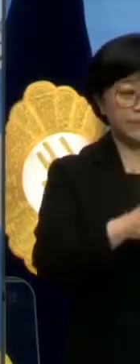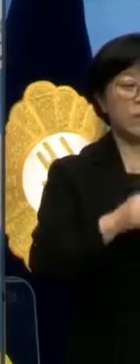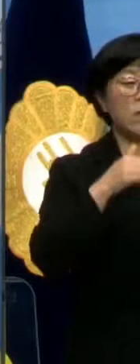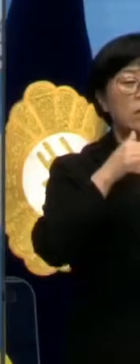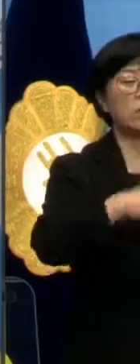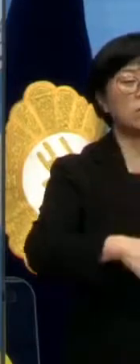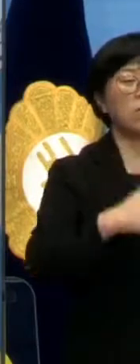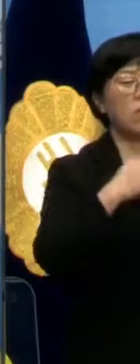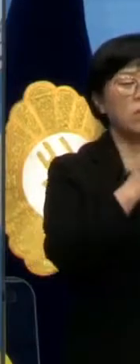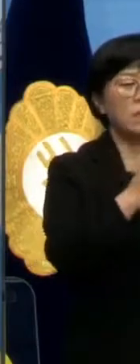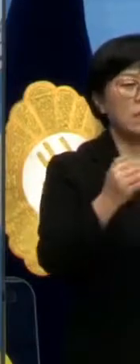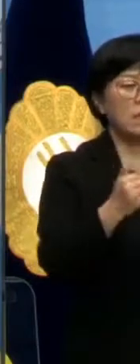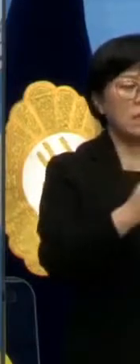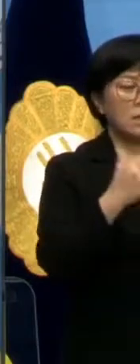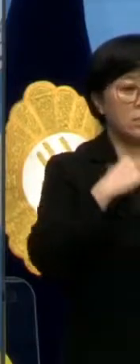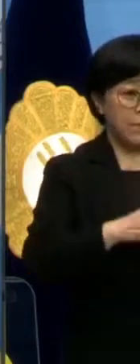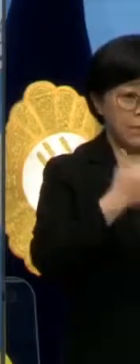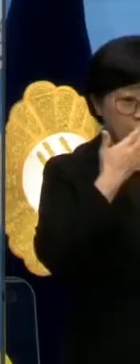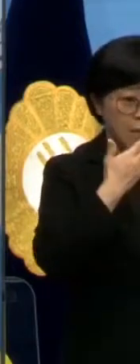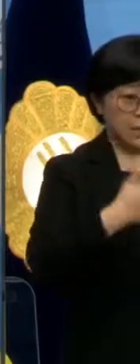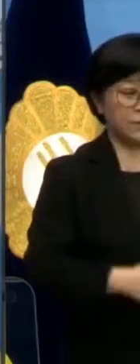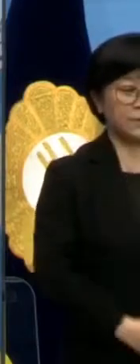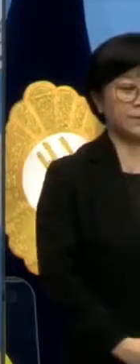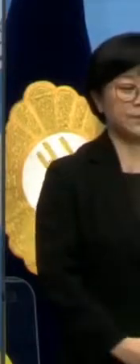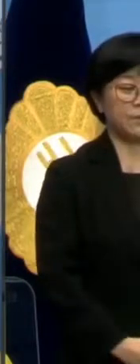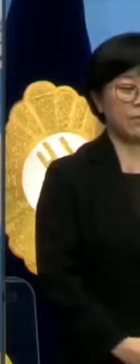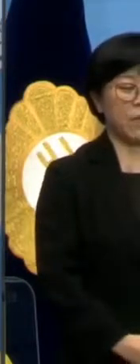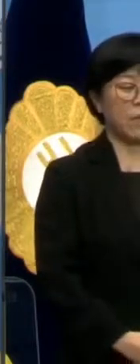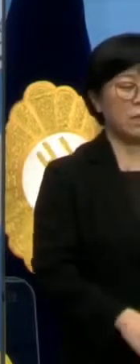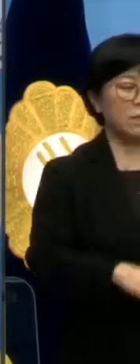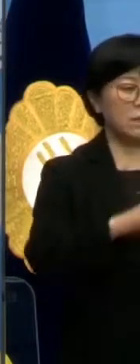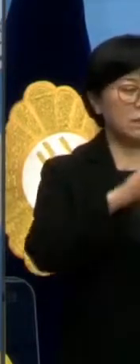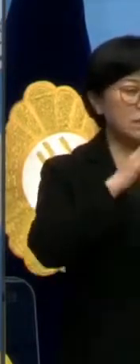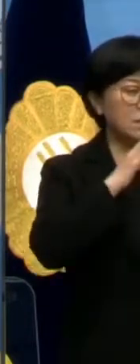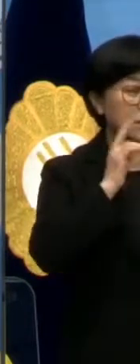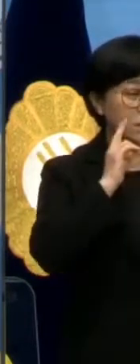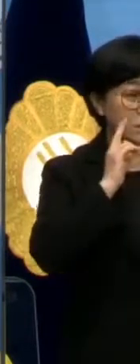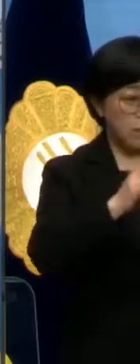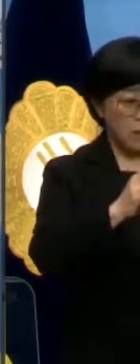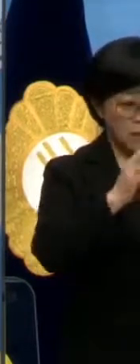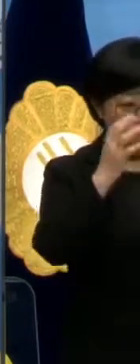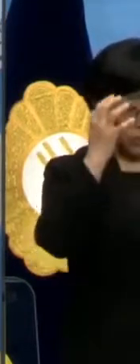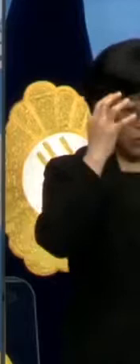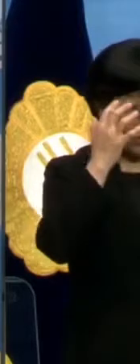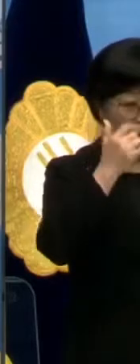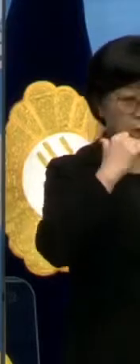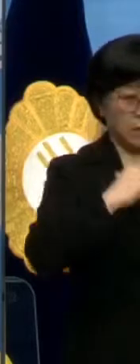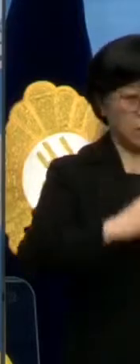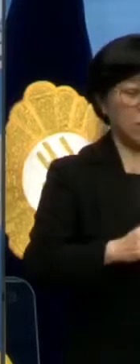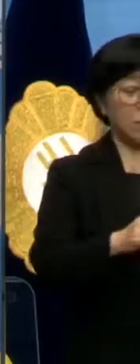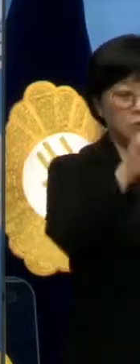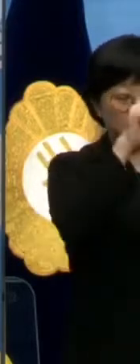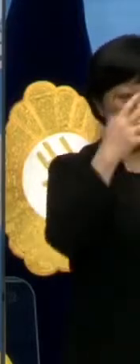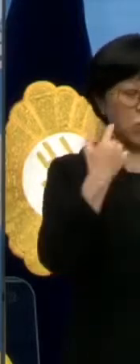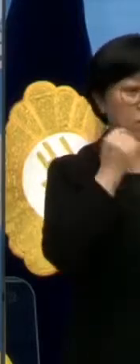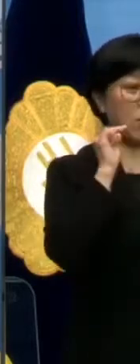식으로 언제까지 버틸 수 있겠습니까? 살인적인 고통을 인내하며 정부의